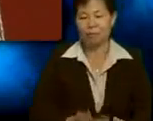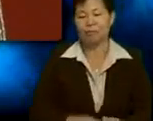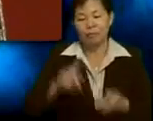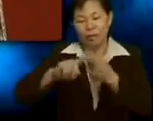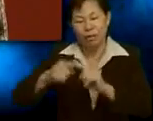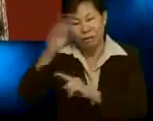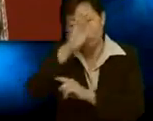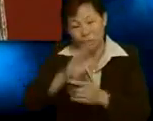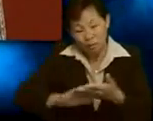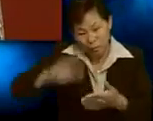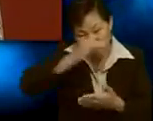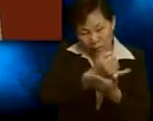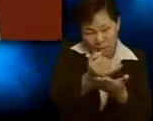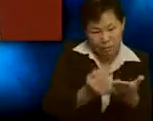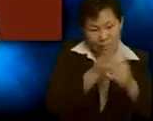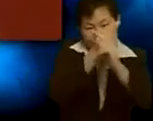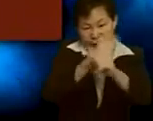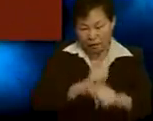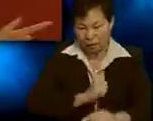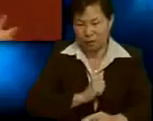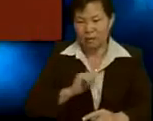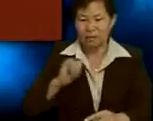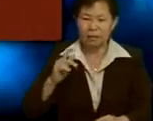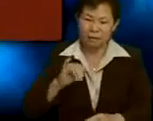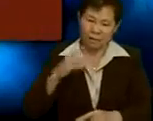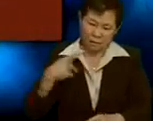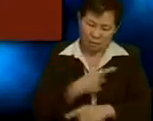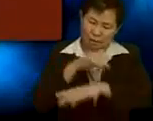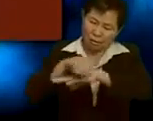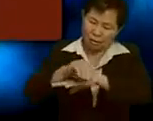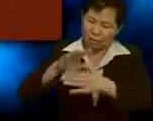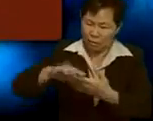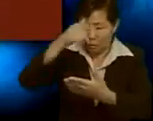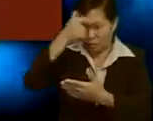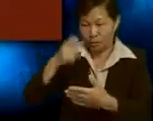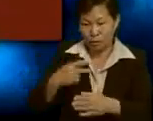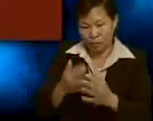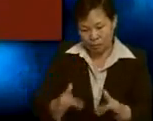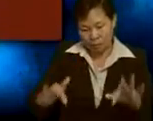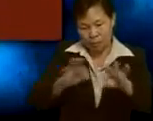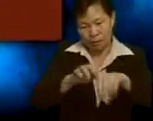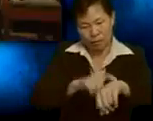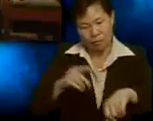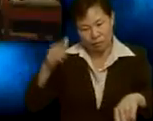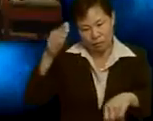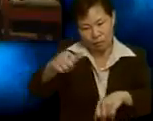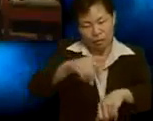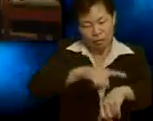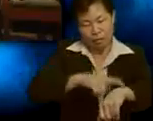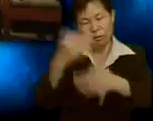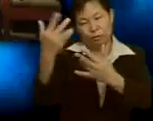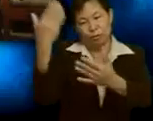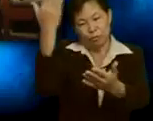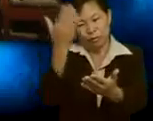kawan-kawan semua yang tak pernah lagi belajar seni mempertahankan diri, kami nak nasihatkan belajarlah sebab benda ni berguna suatu hari nanti. Masa yang